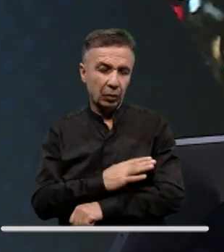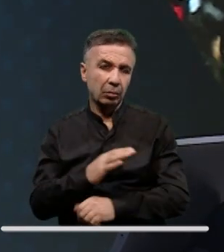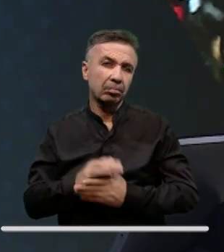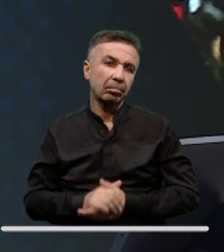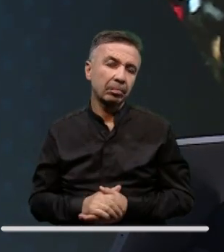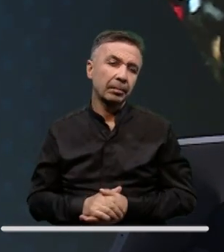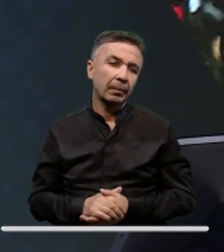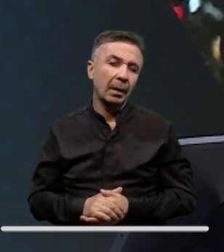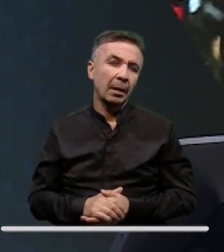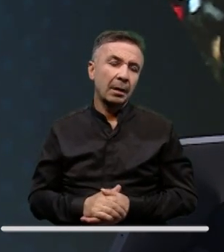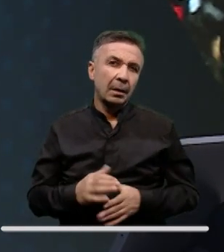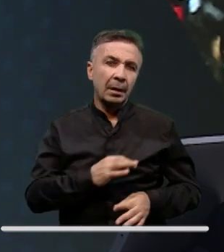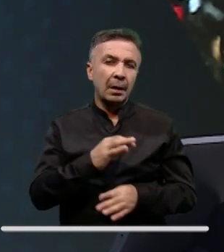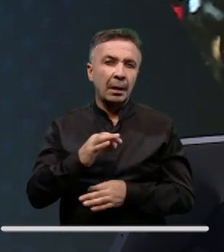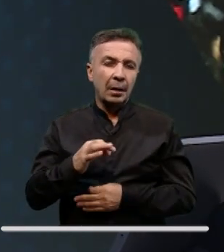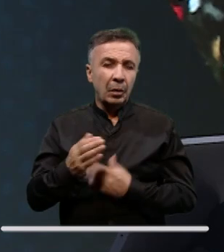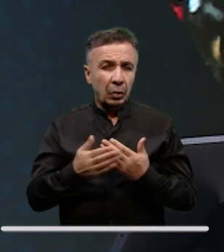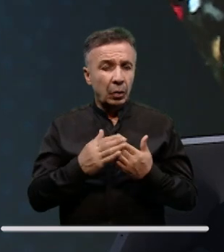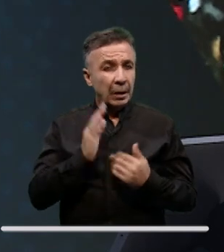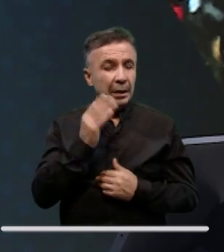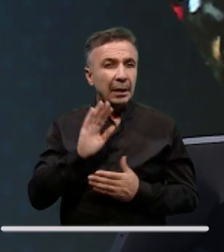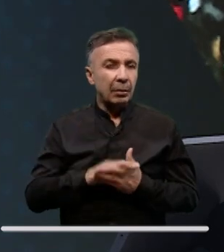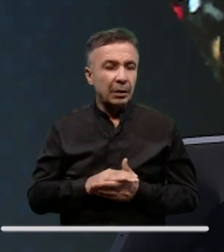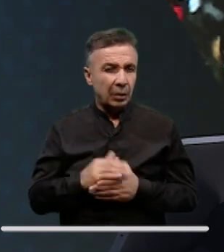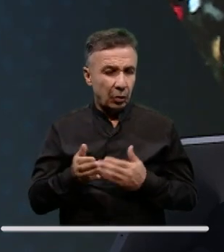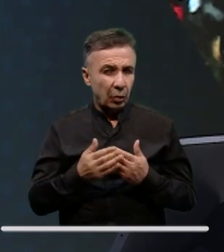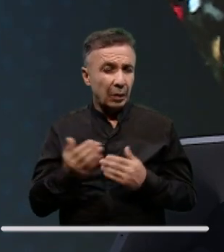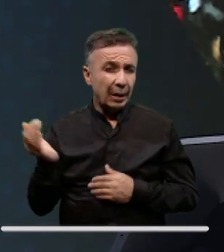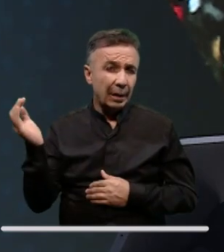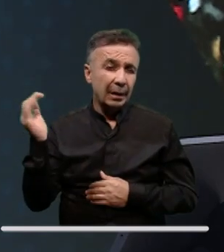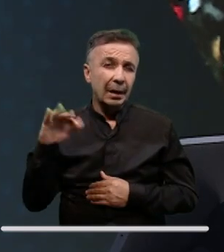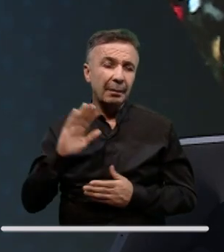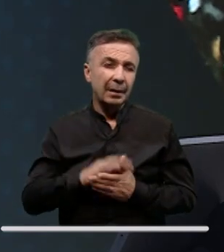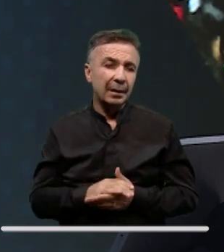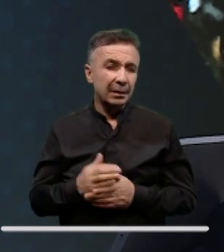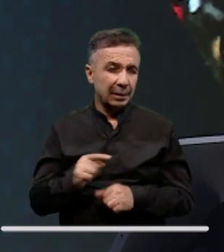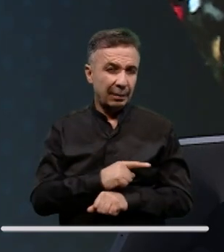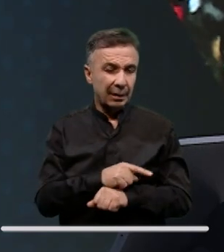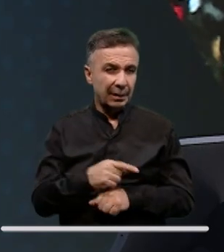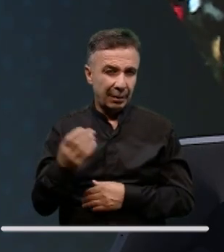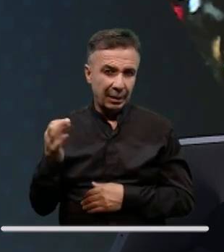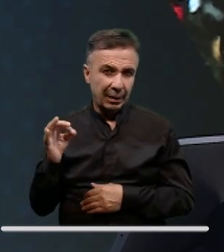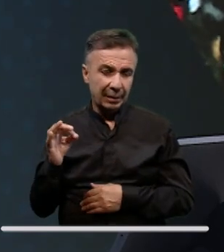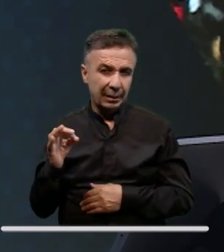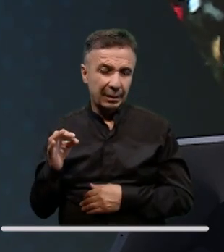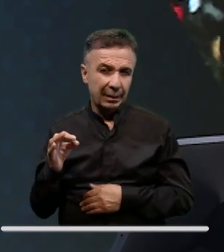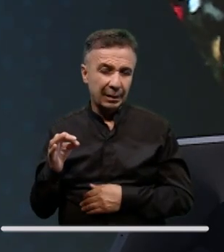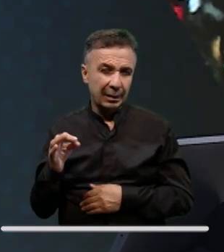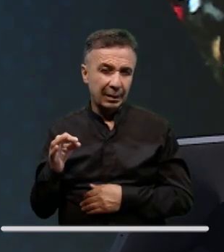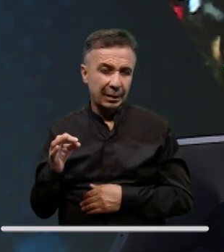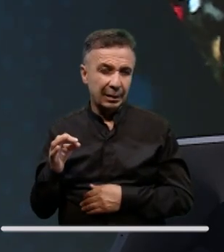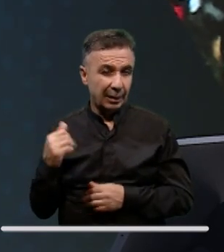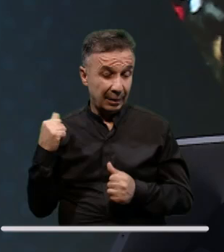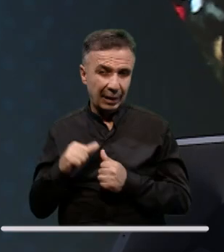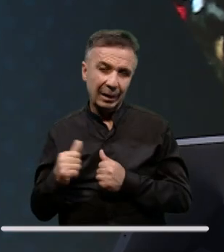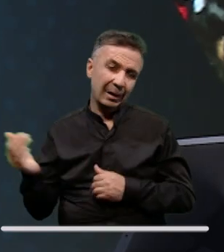düğüne gidemiyor sonra telefon açıyorlar ya siz bizim düğüne gelmediniz Biz Zamanında size şöyle bir e altın mı getirmiştik Bizim altınımızı geri getirin